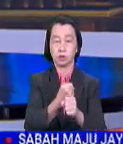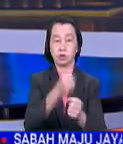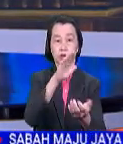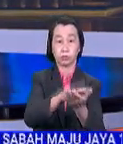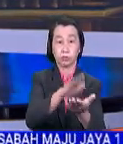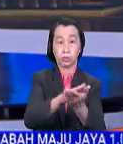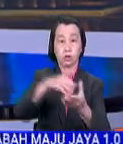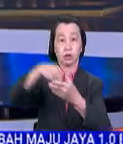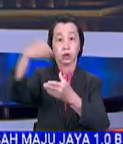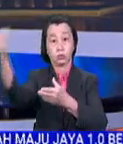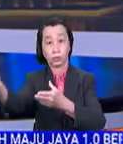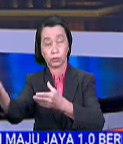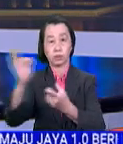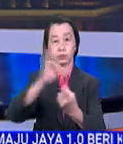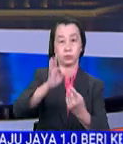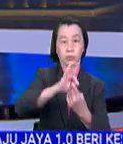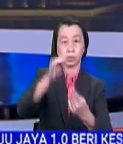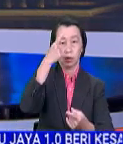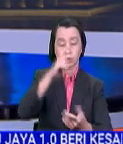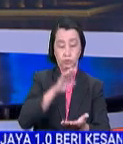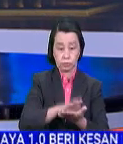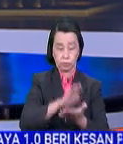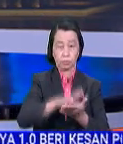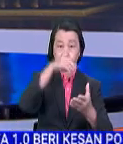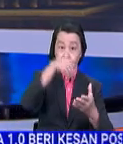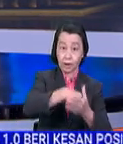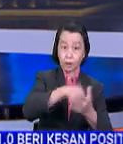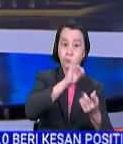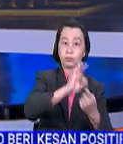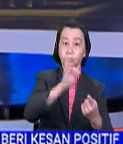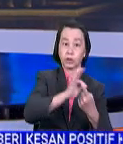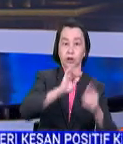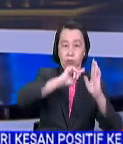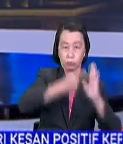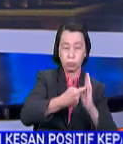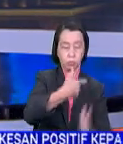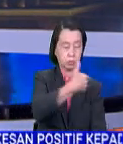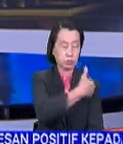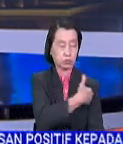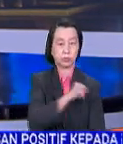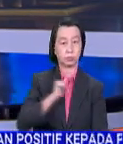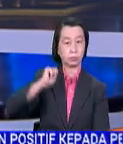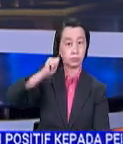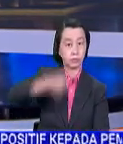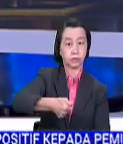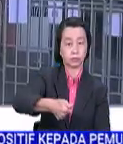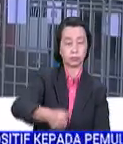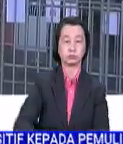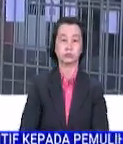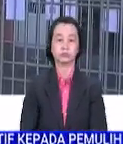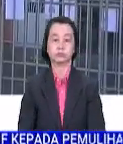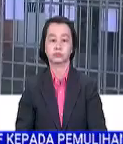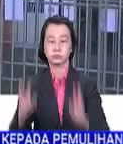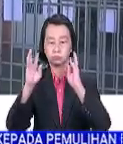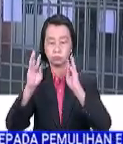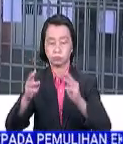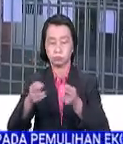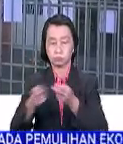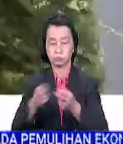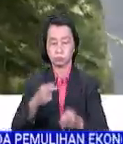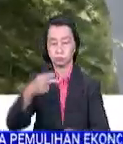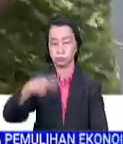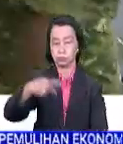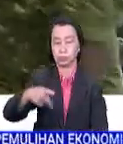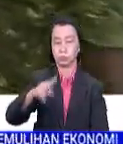bersekolah di luar negeri itu. Manakala bagi pelajar yang bersekolah dalam negeri akan mula divaksin esok. Menurut Pengurus Pusat Pemberian Vaksin